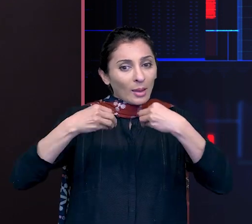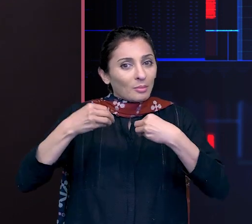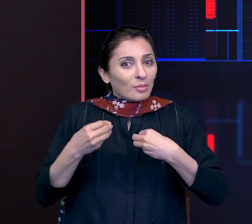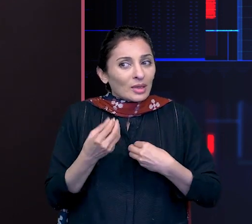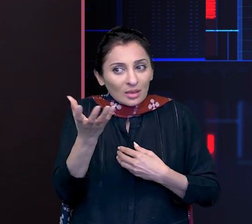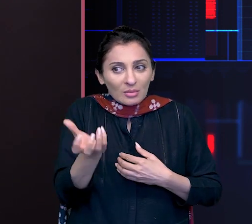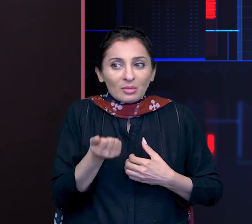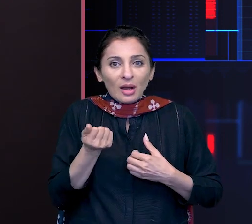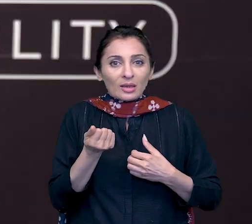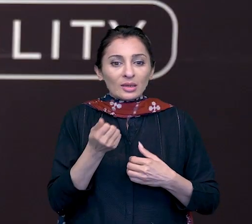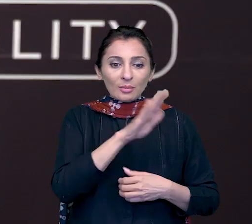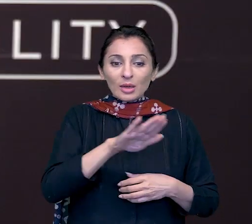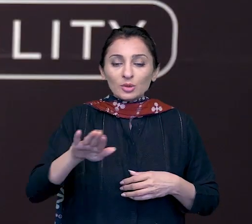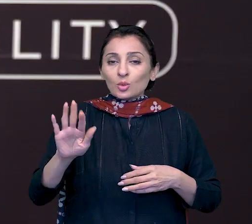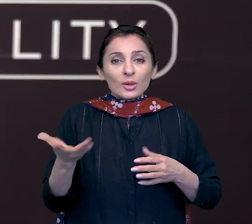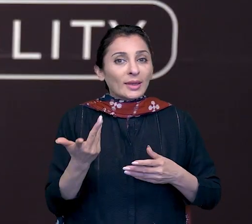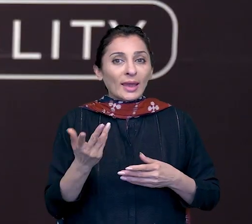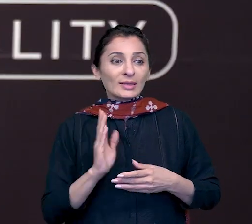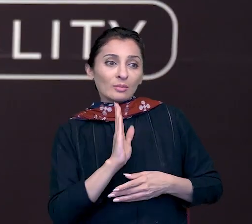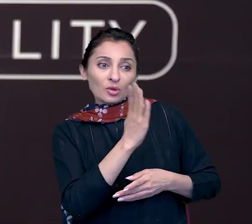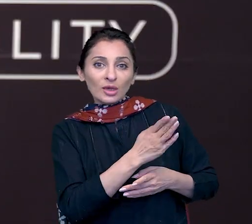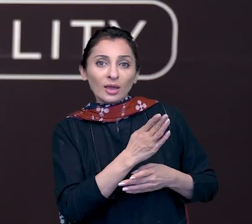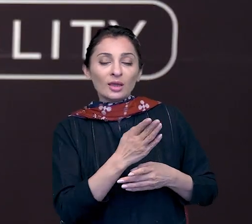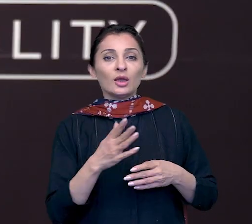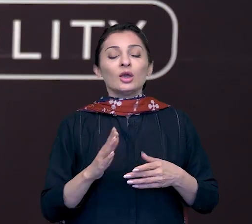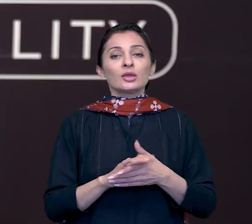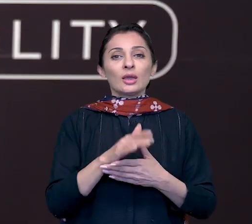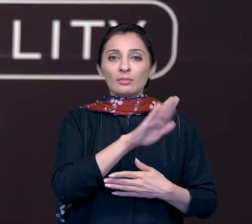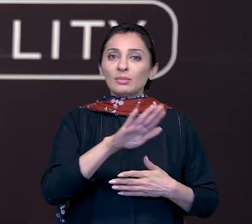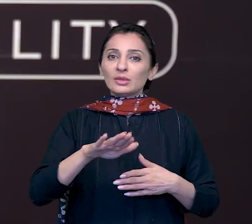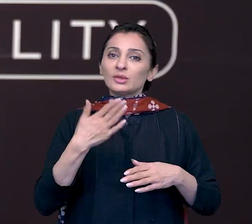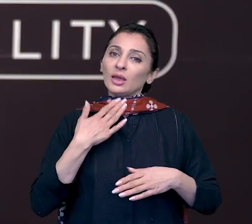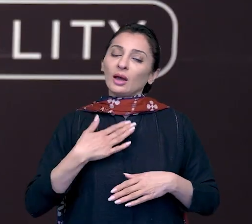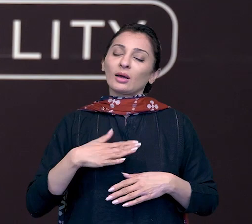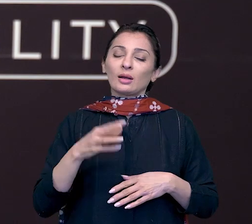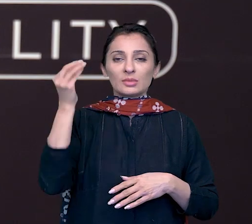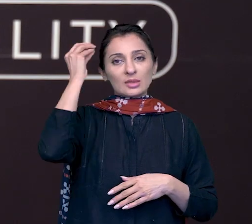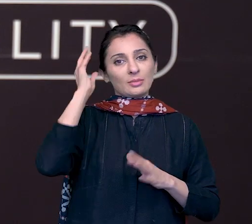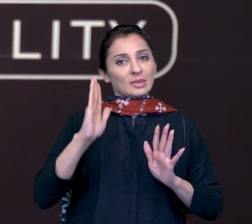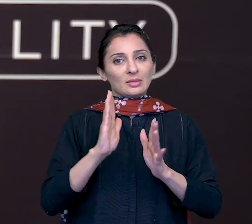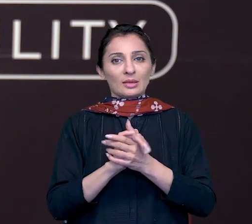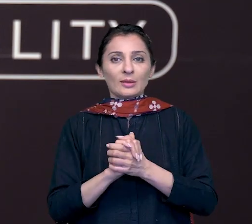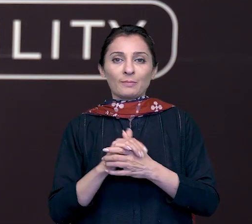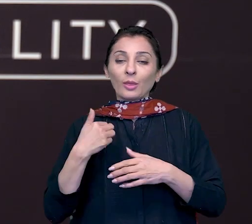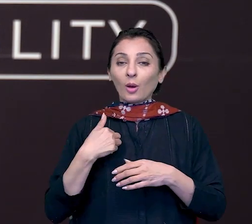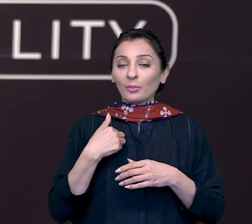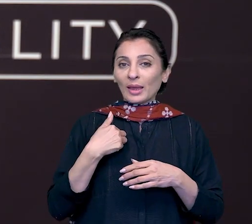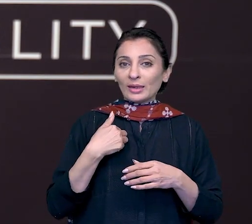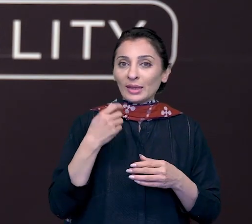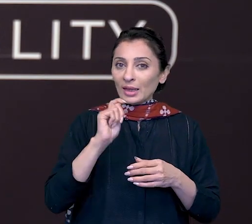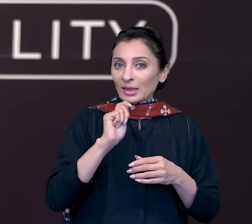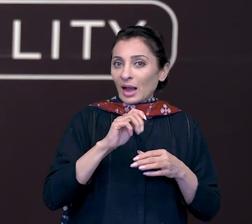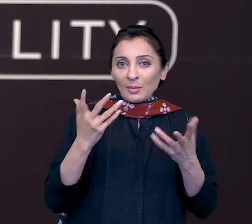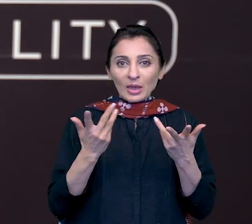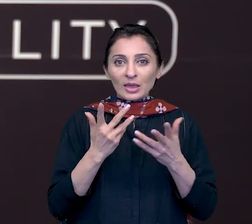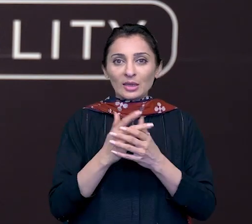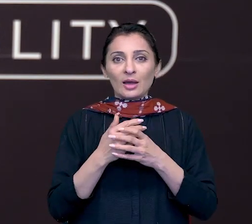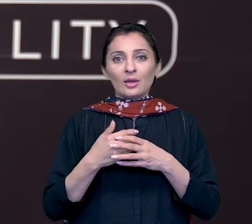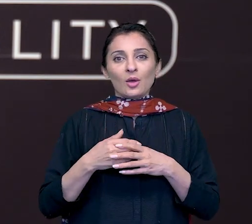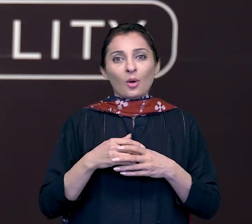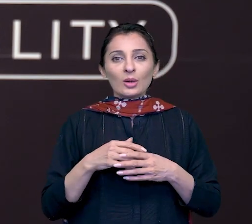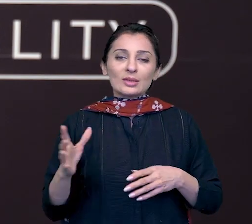کہ میں کس طرح سے اس ٹاپک کو بچوں تک پہنچاؤں کہ وہ بہتر طریقے سے اس کو سمجھ سکیں. لیکن میرا تجربہ یہی رہا